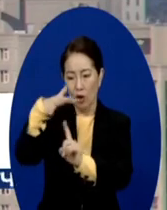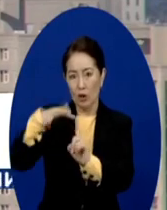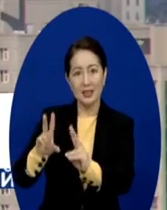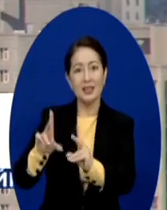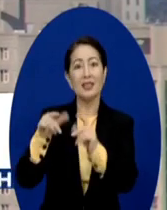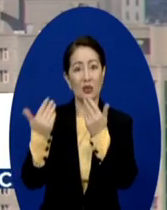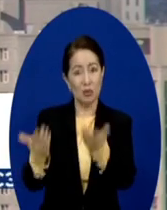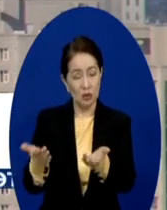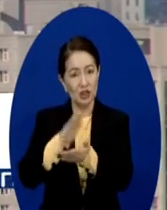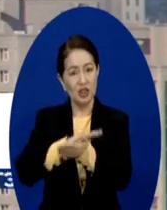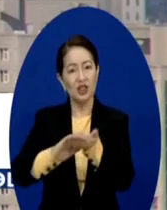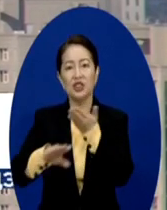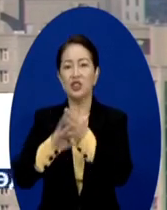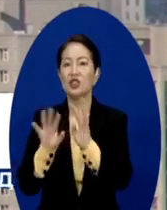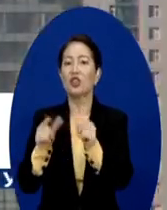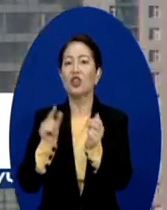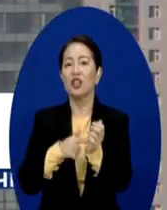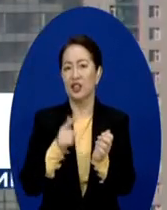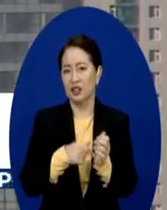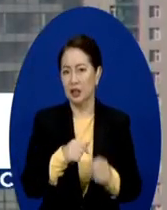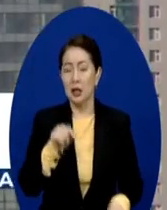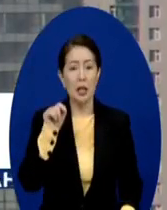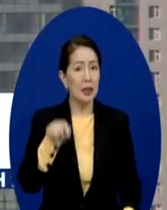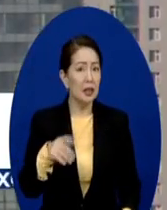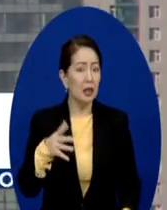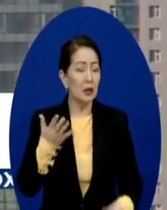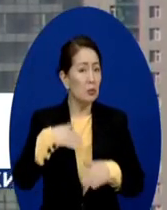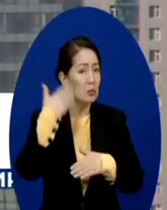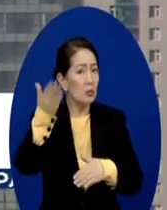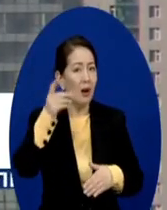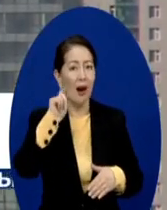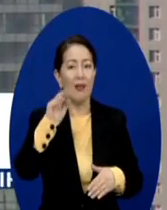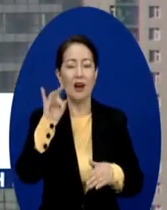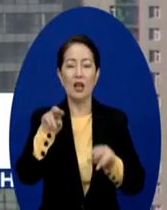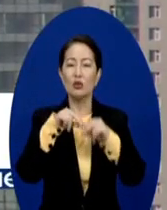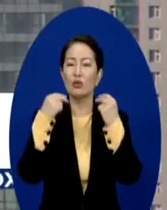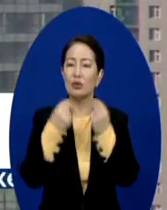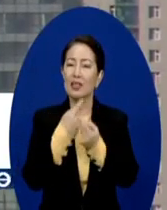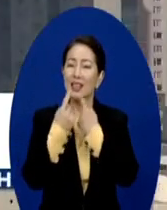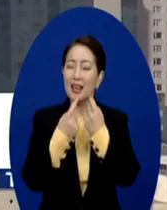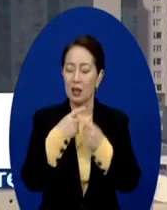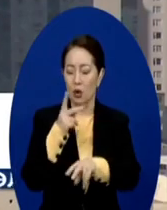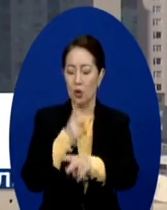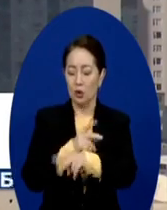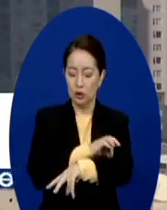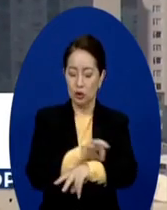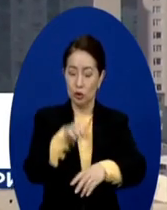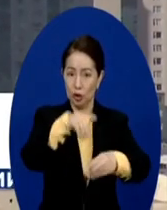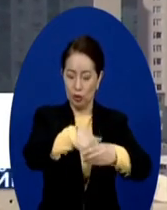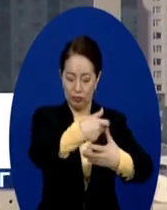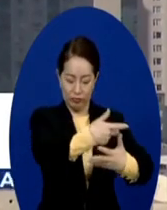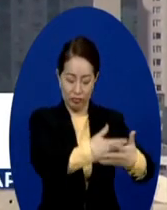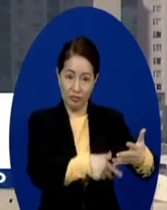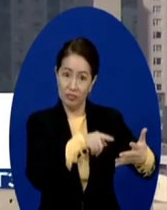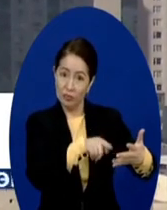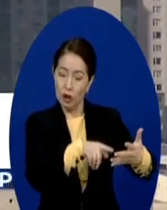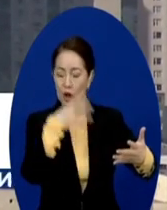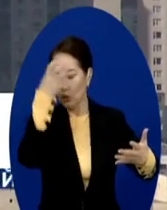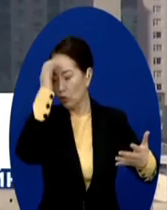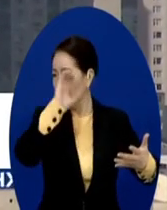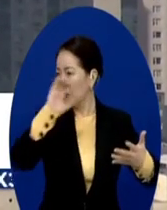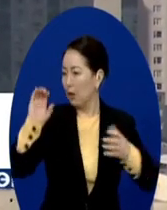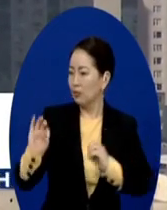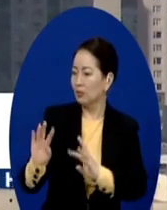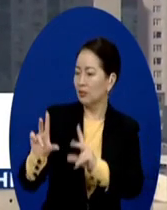сайжруулах, шинжилгээ хийх шаардлагатай юм. Тиймээс эрх хаврын чуулганаар хилэлцэх хэд хэдэн хуулийн төсөлд төрийн байгууллагуудын бүтээмжийг